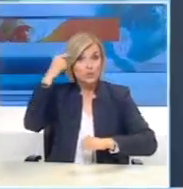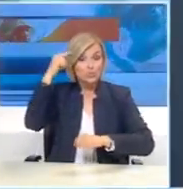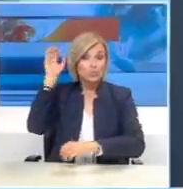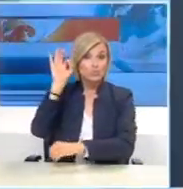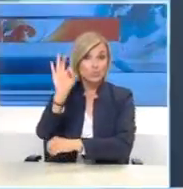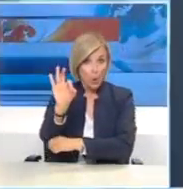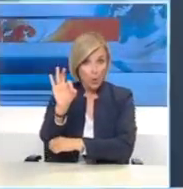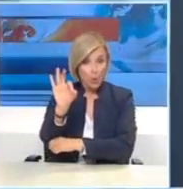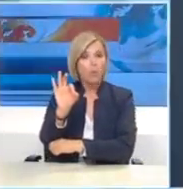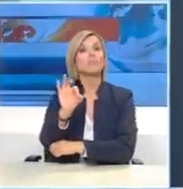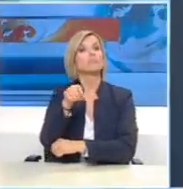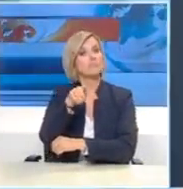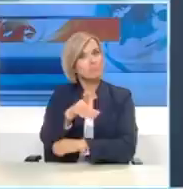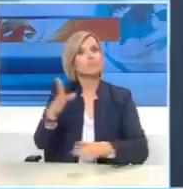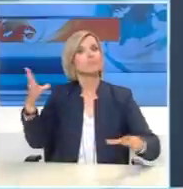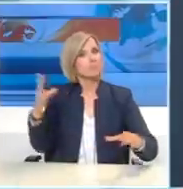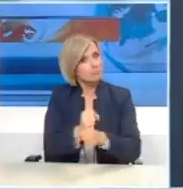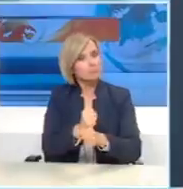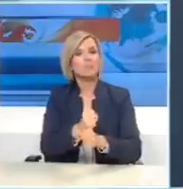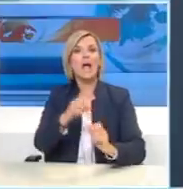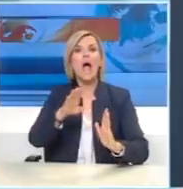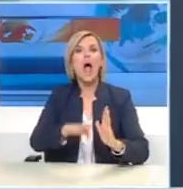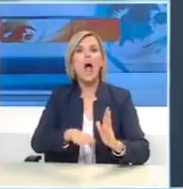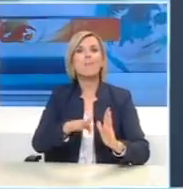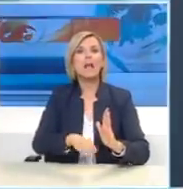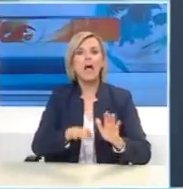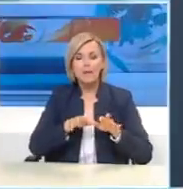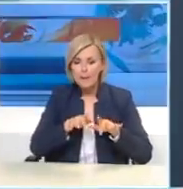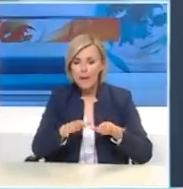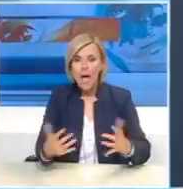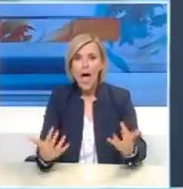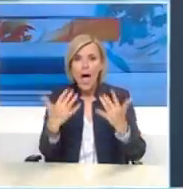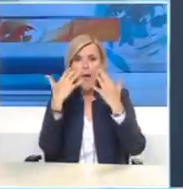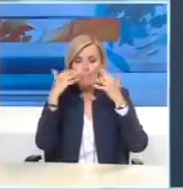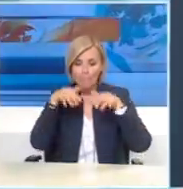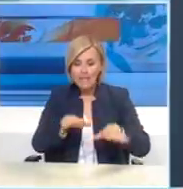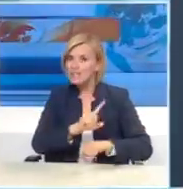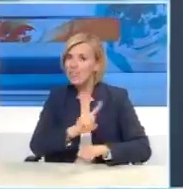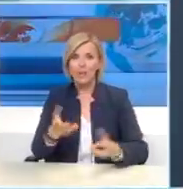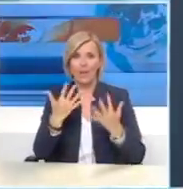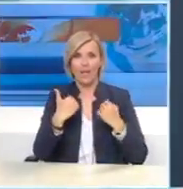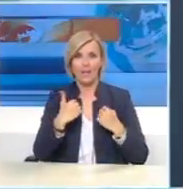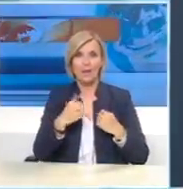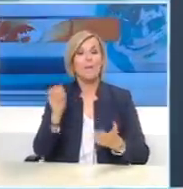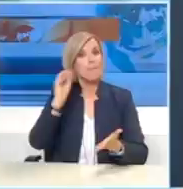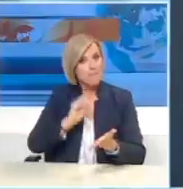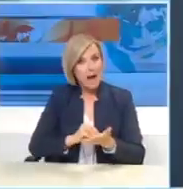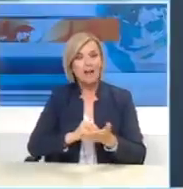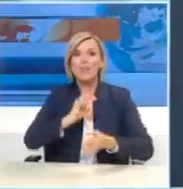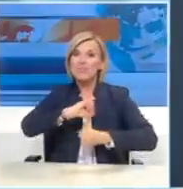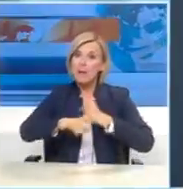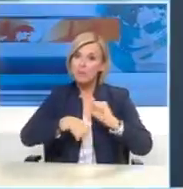χαλαρώσουμε, τότε θα παραμείνουμε σε χαμηλά επίπεδα κυκλοφορίας του ιού. Τότε οι προσπάθειες επανεκκίνησης της ζωής μας θα επιτύχουν.